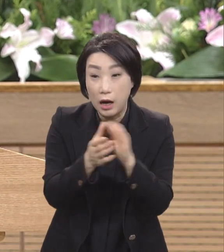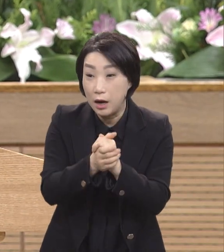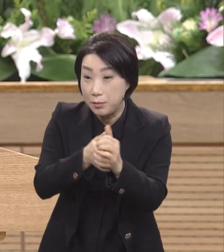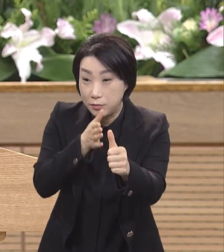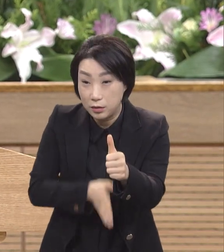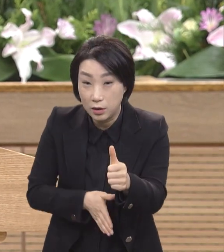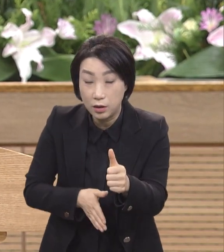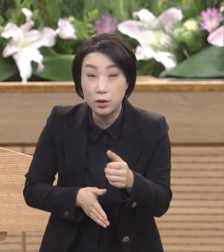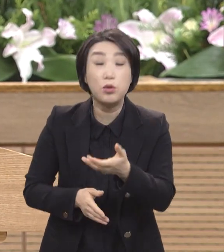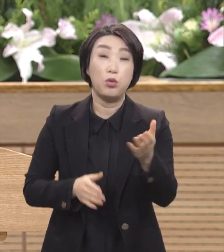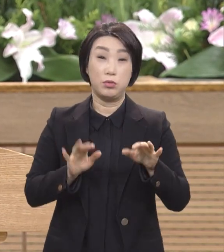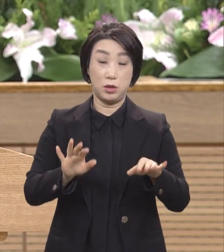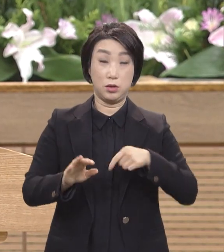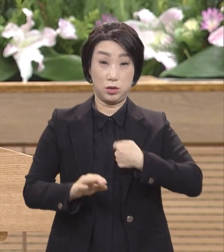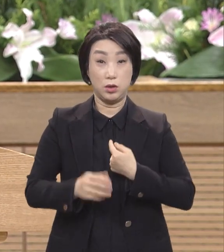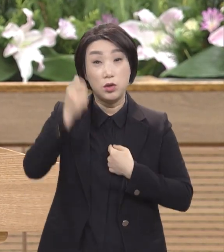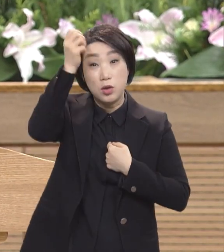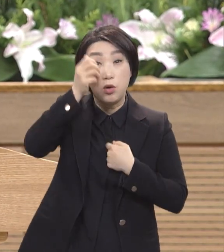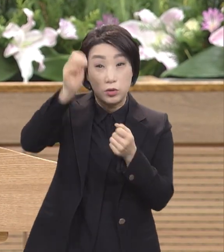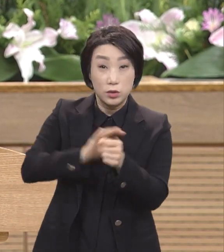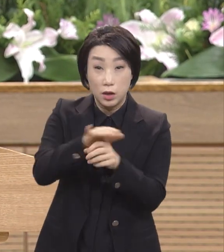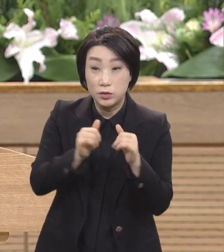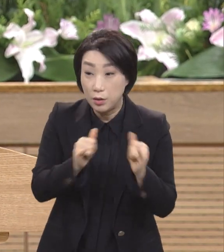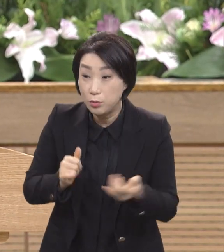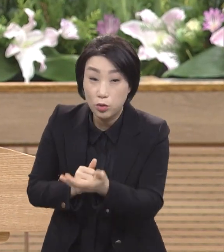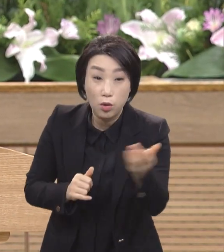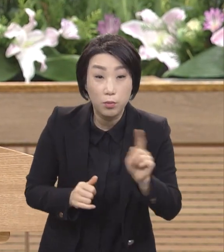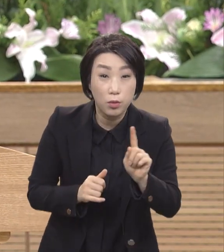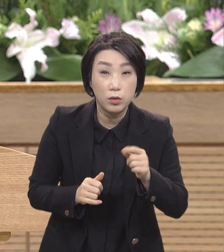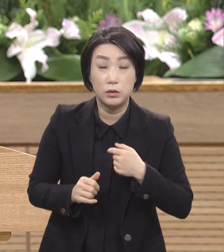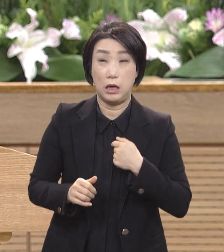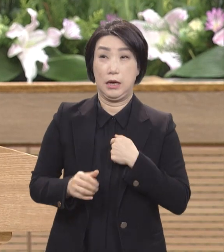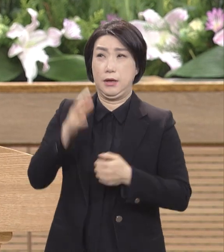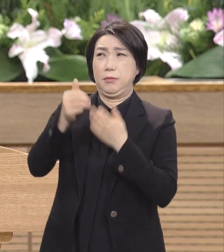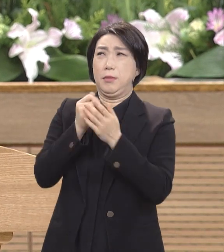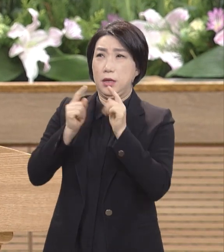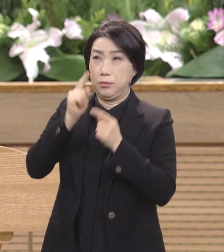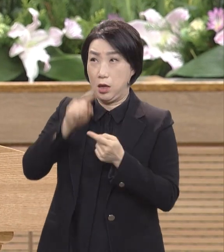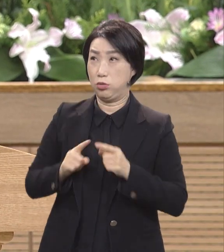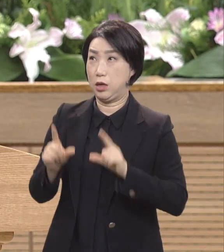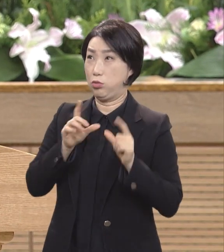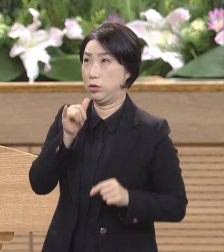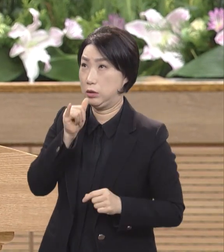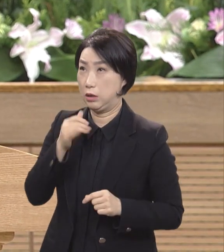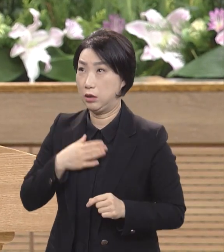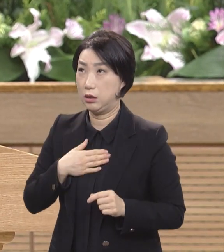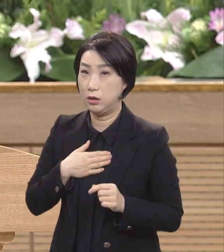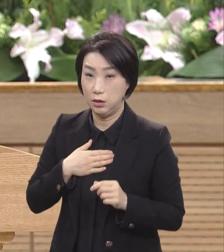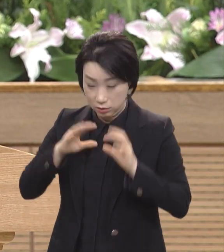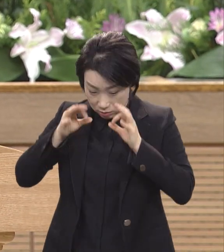자기 영혼을 사랑하는 사람은 내가 말씀대로 사나?